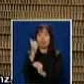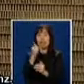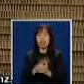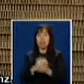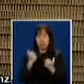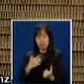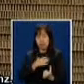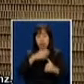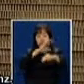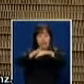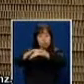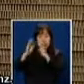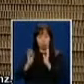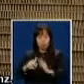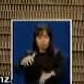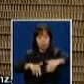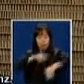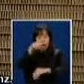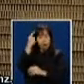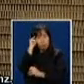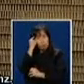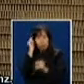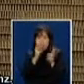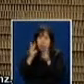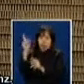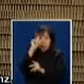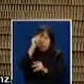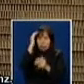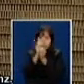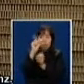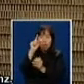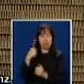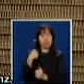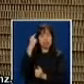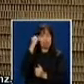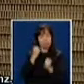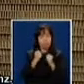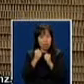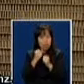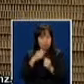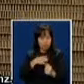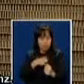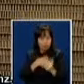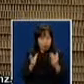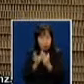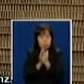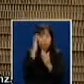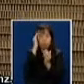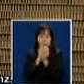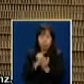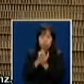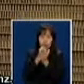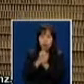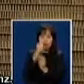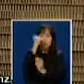เชิญชวนพี่น้องประชาชนนะครับใครที่ยังไม่ทราบก็มีคนไกลนี้อยู่เนี่ยนะครับน่าจะได้พยายามที่จะมีส่วนร่วมนะครับกับคณะ